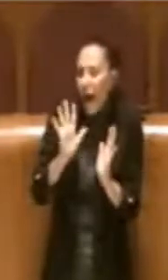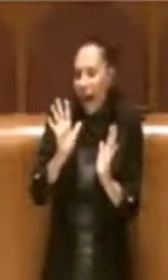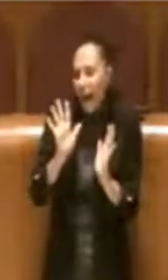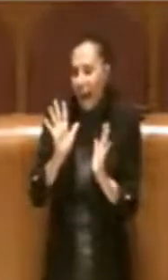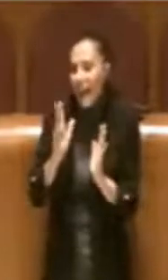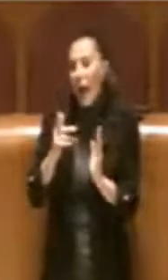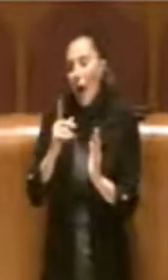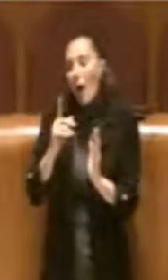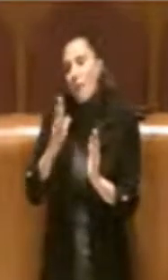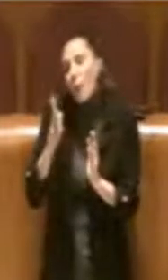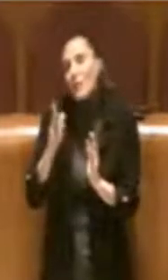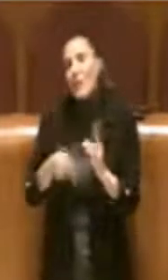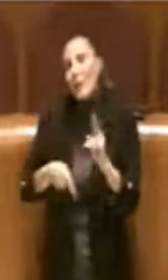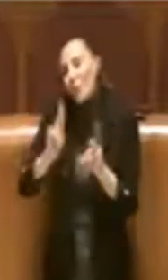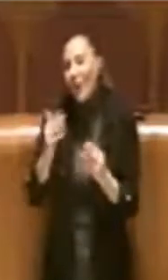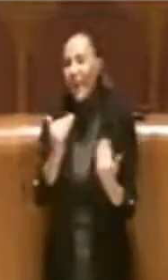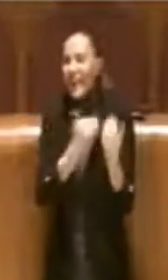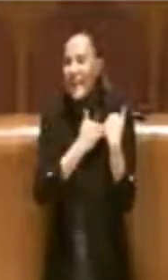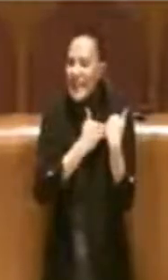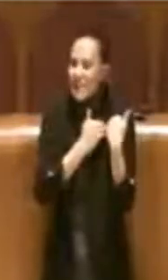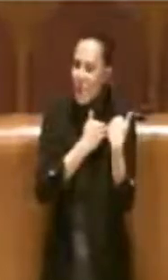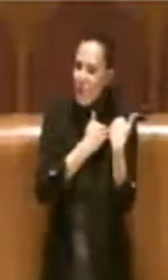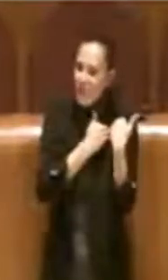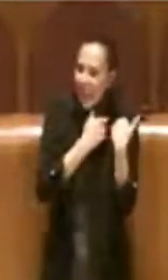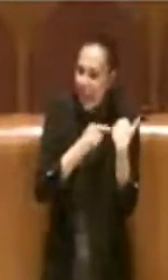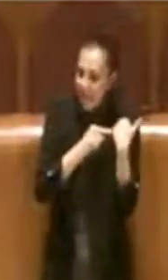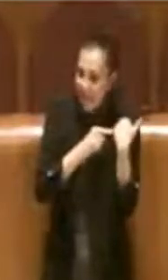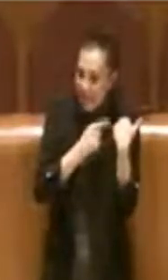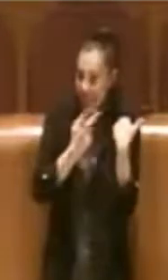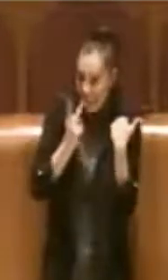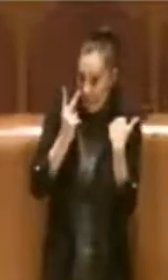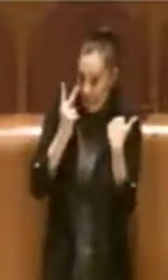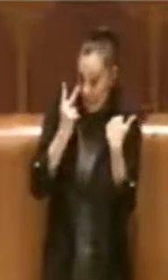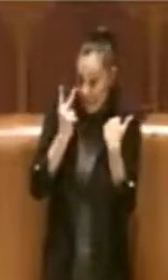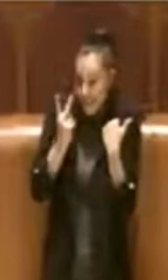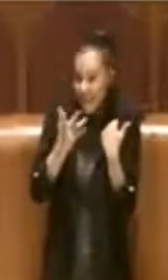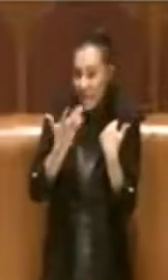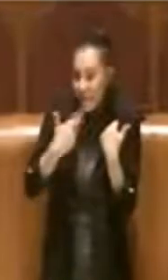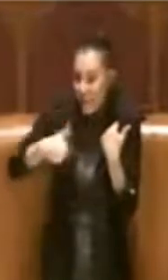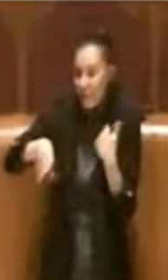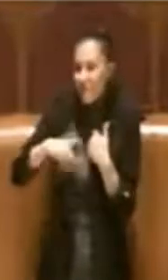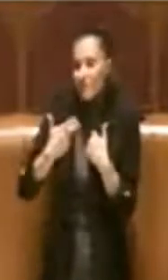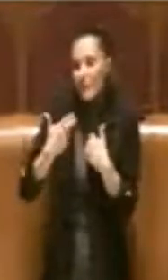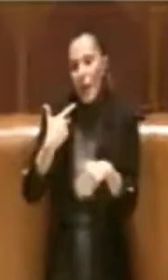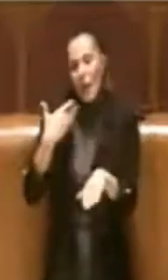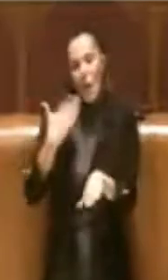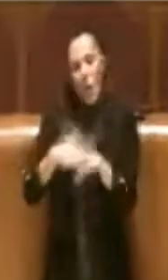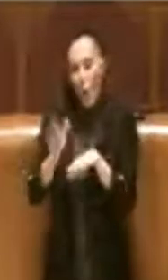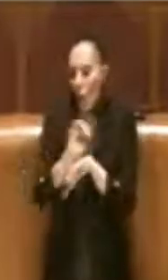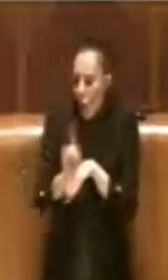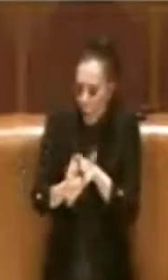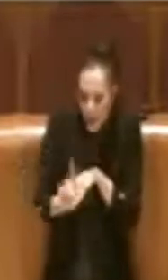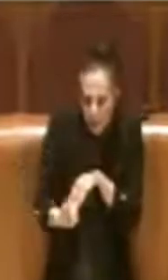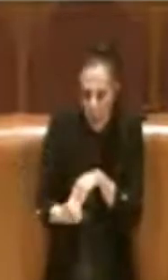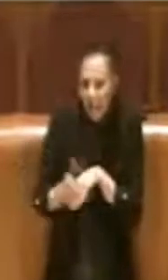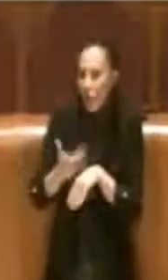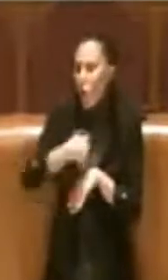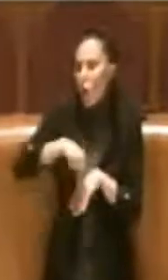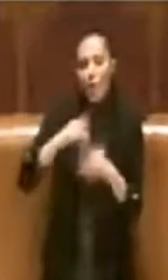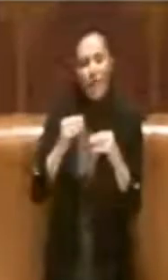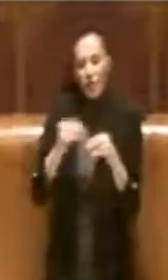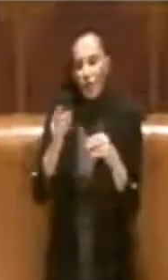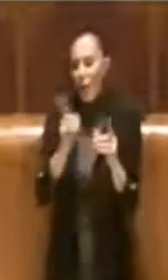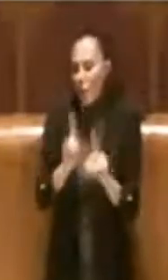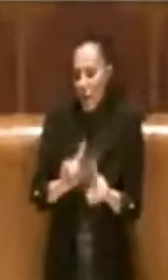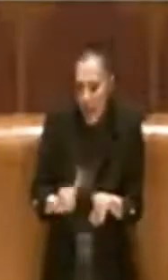più responsabile politicamente, visto che siamo sempre qui massacrati di incompetenza, che noi non facciamo niente, che non